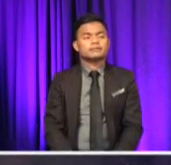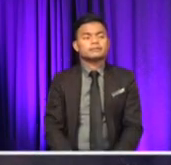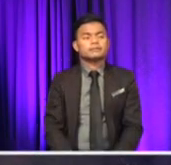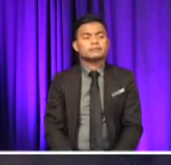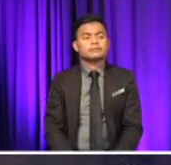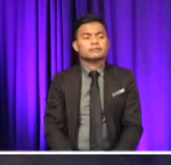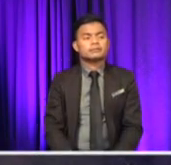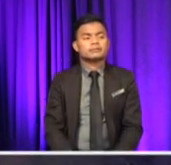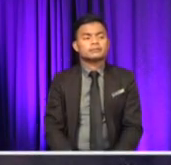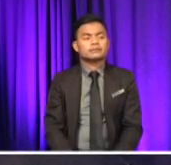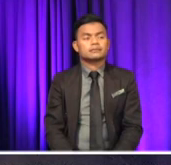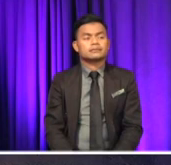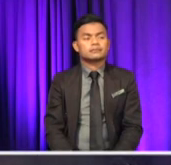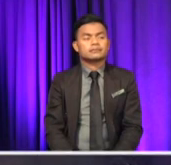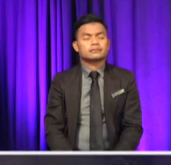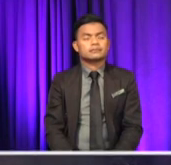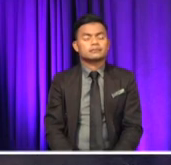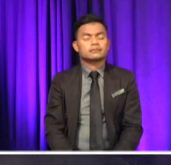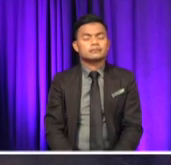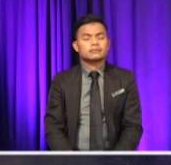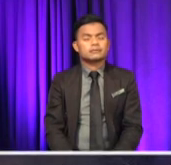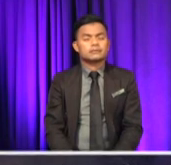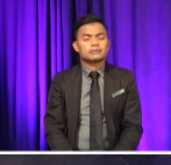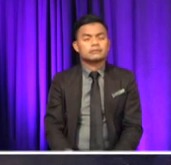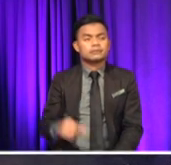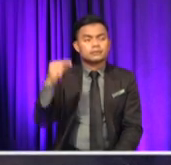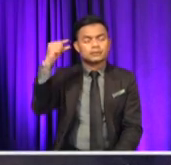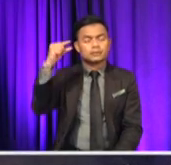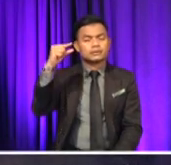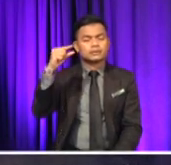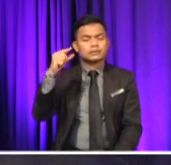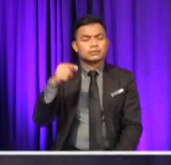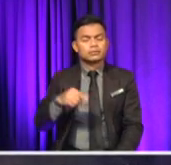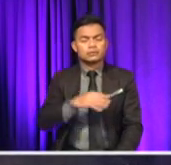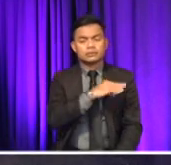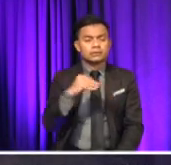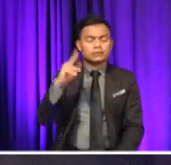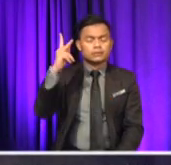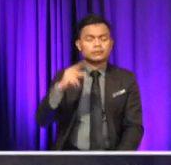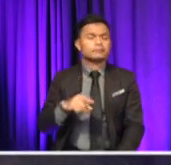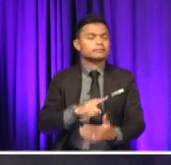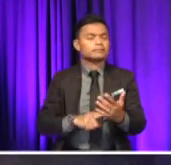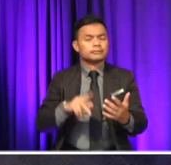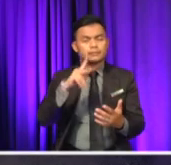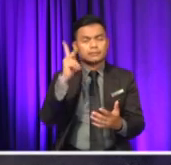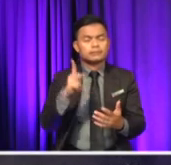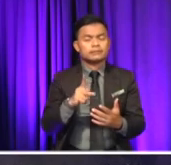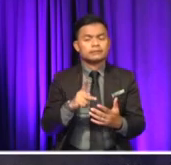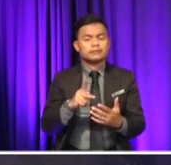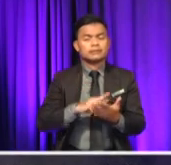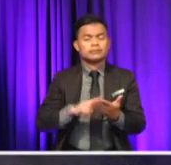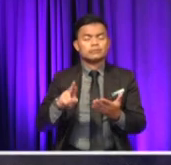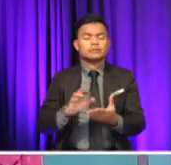dengan waya hijau Jalu kuning iya betul jadi Apakah rumusan untuk pembelajaran kita seiman ini